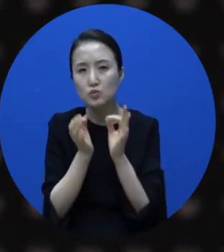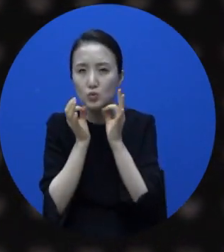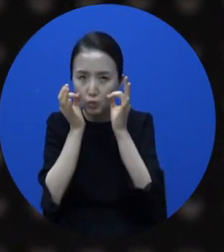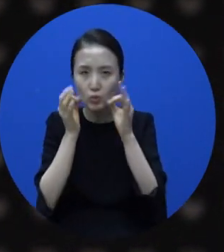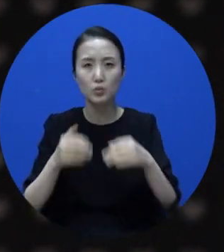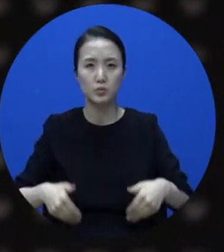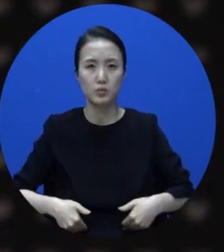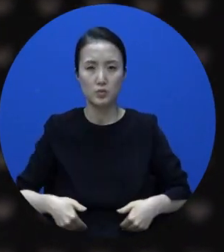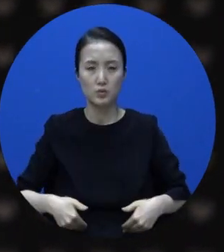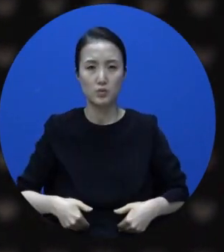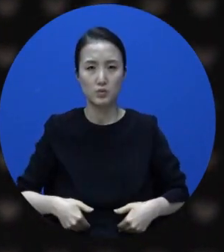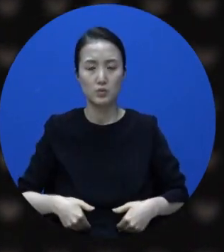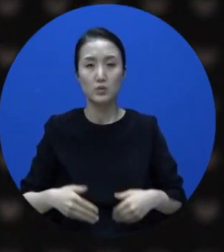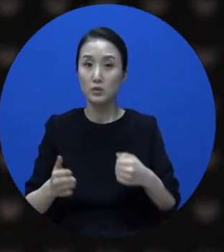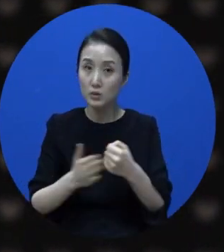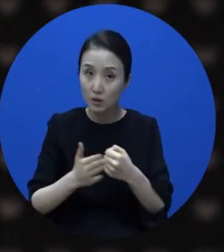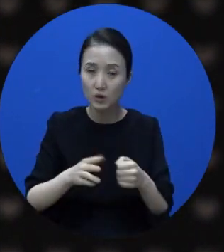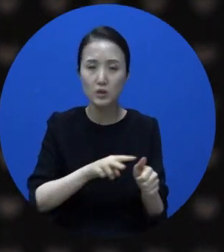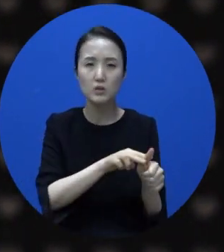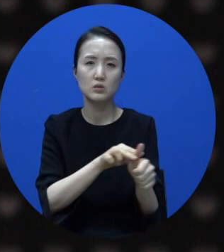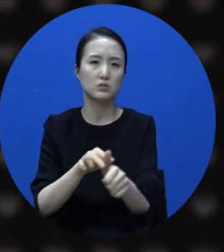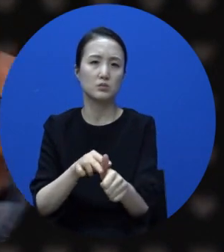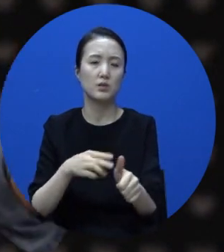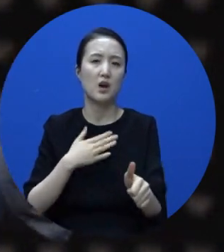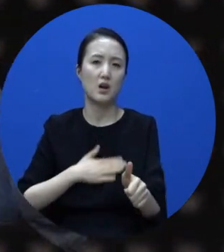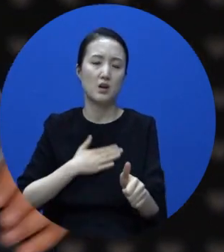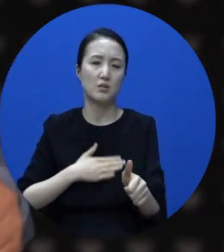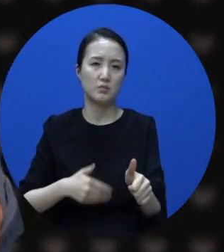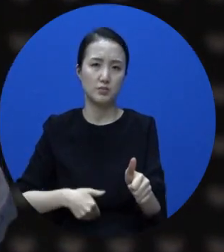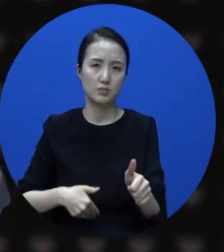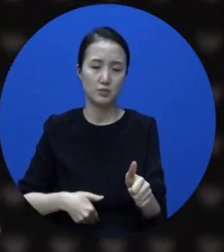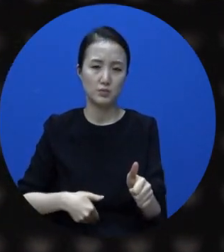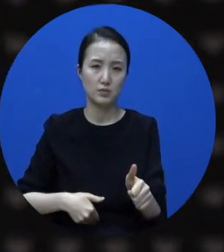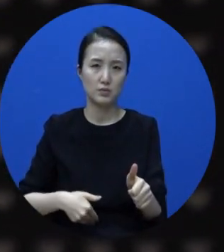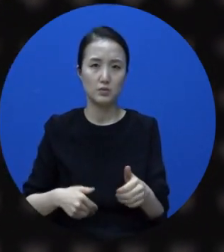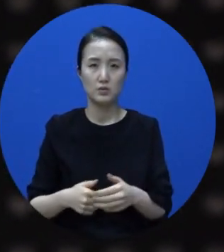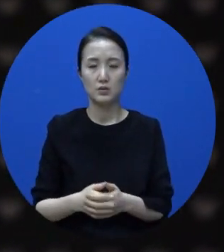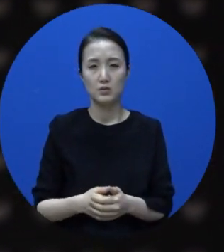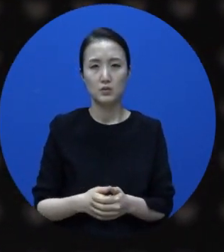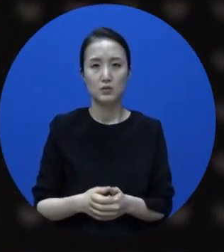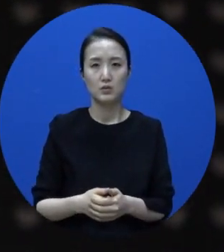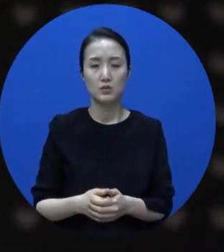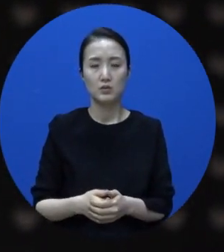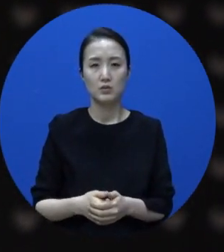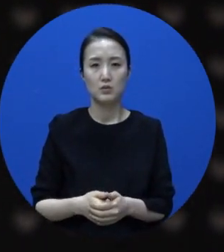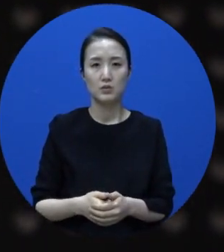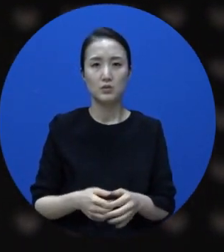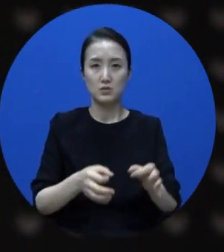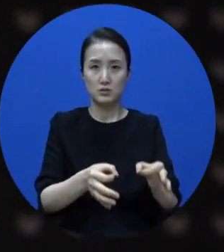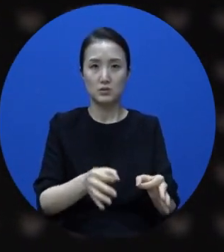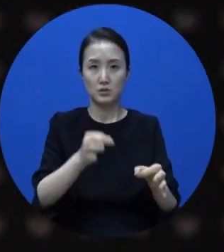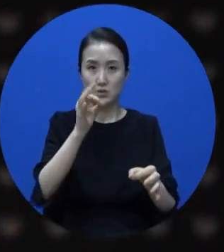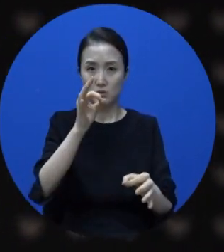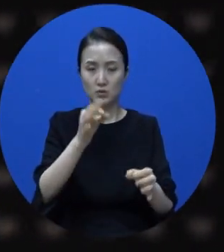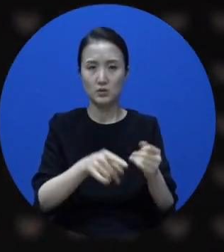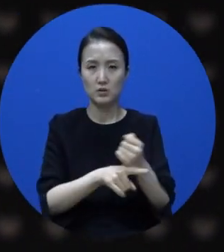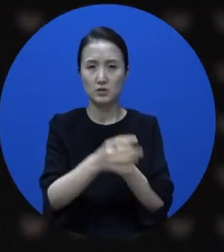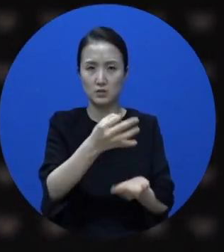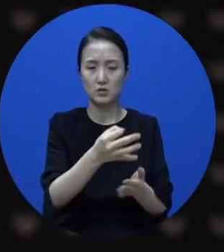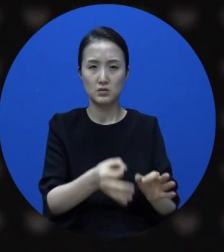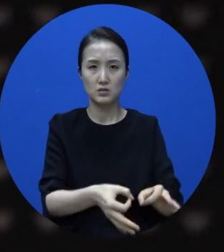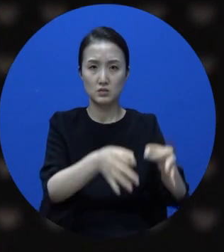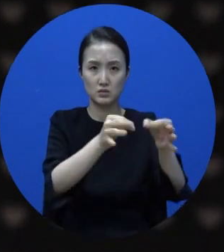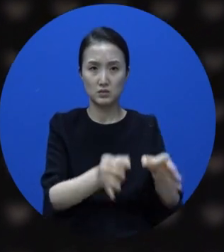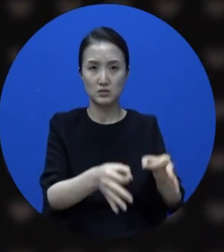다변화하는 노력이 필요 그러니까 모니터링을 해야 되고 비중 금리인상 속도가